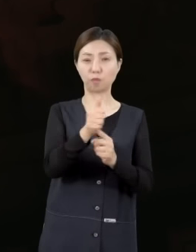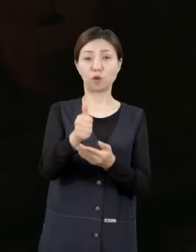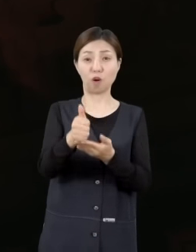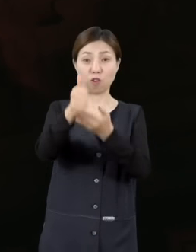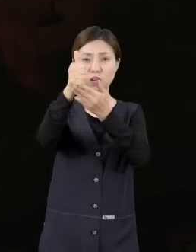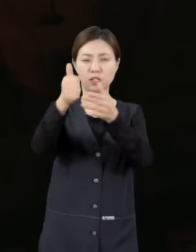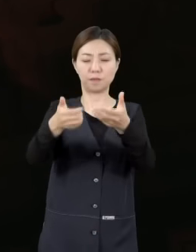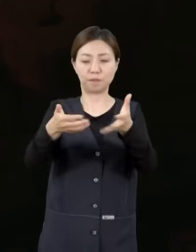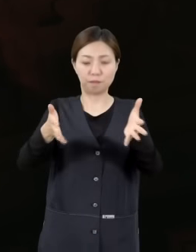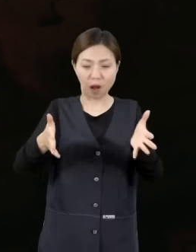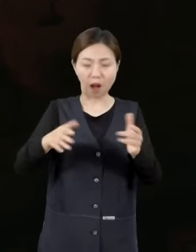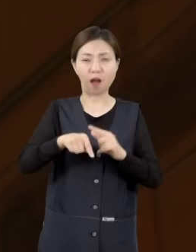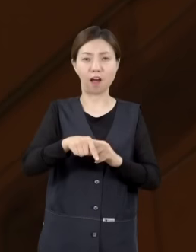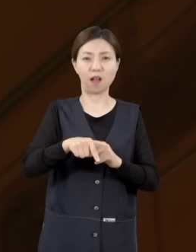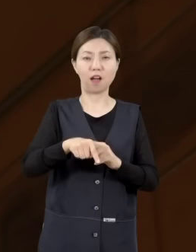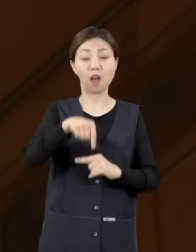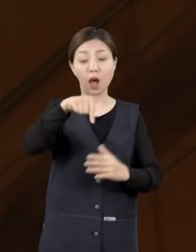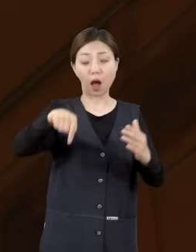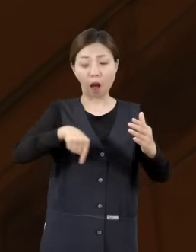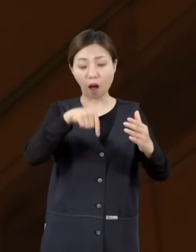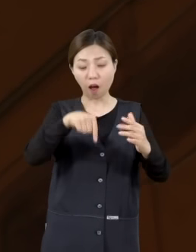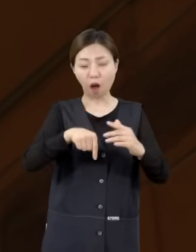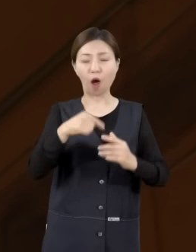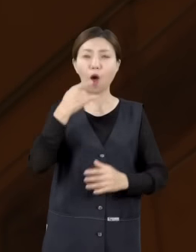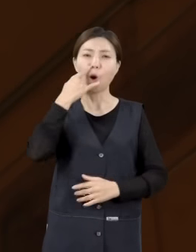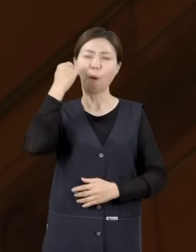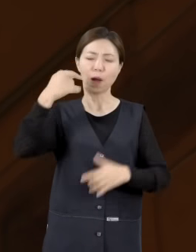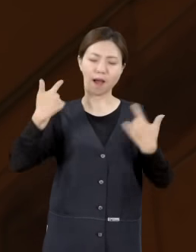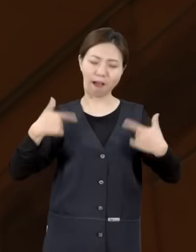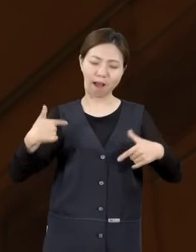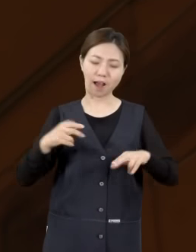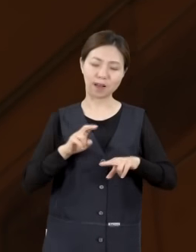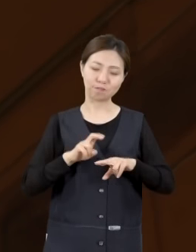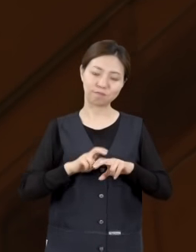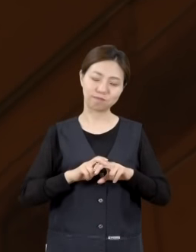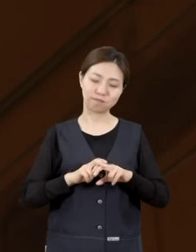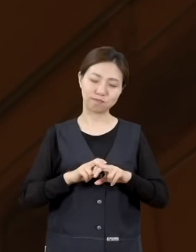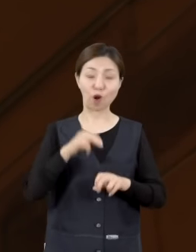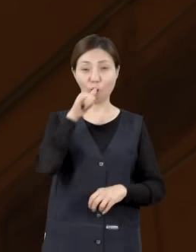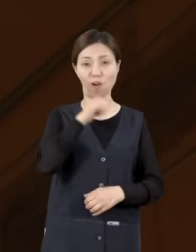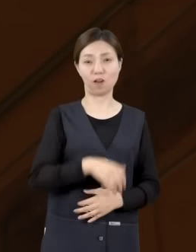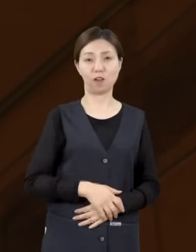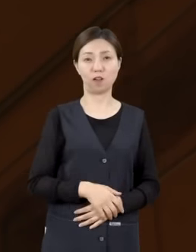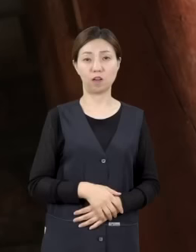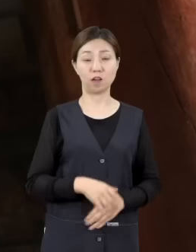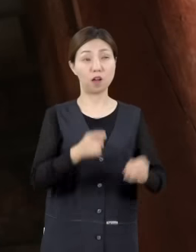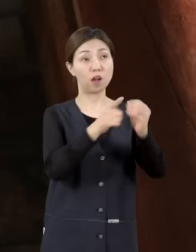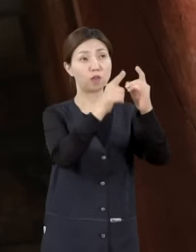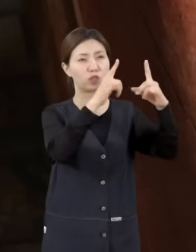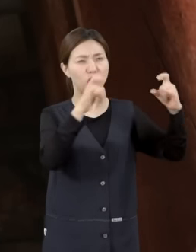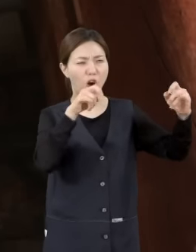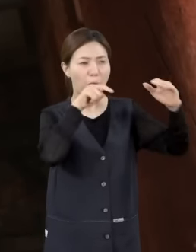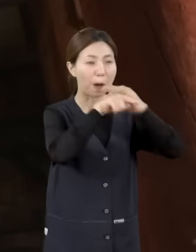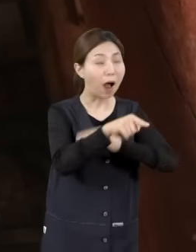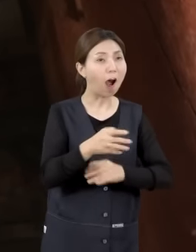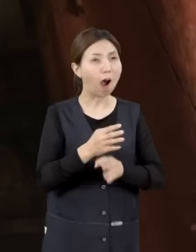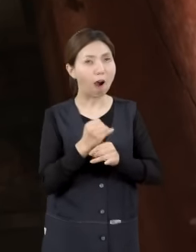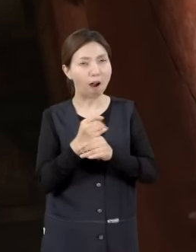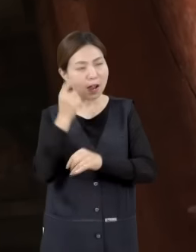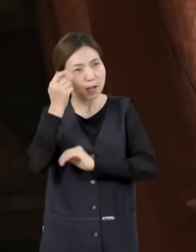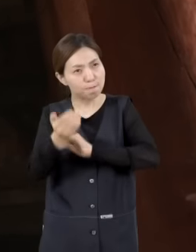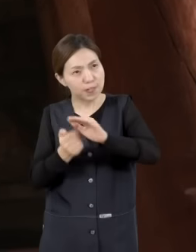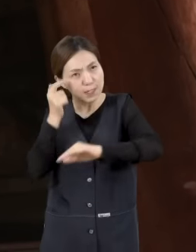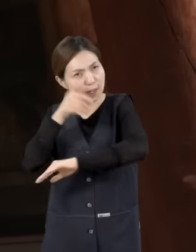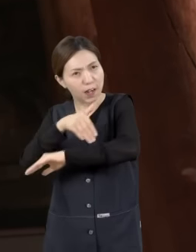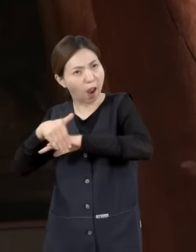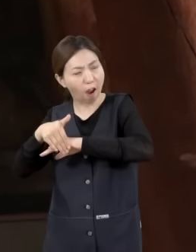미륵 전에 어머니는 자주 앉아 계셨습니다 어머니는 따로